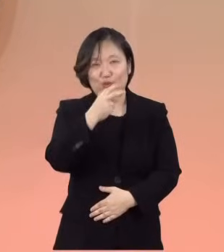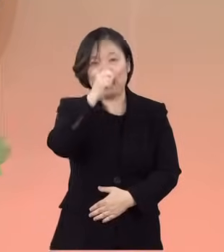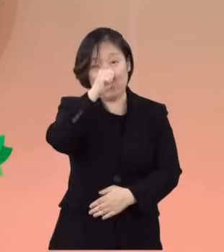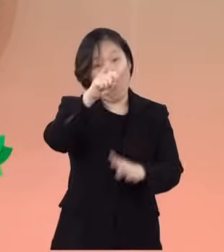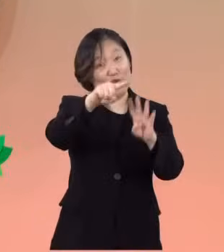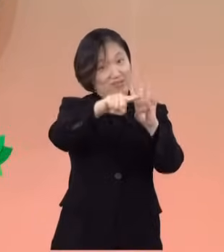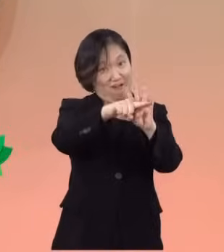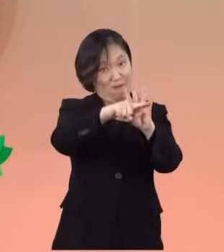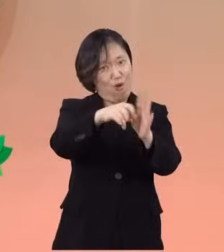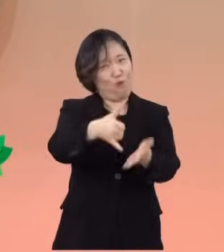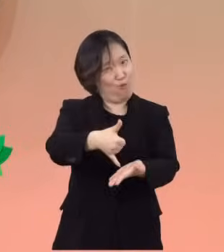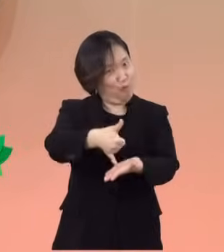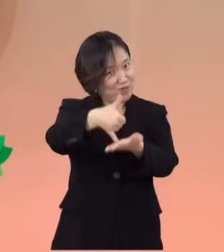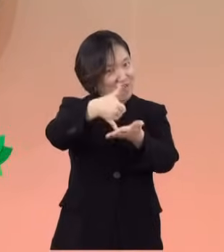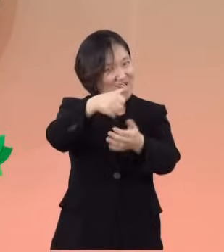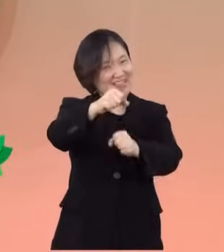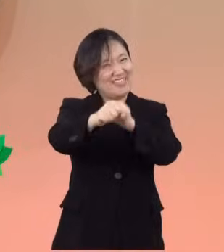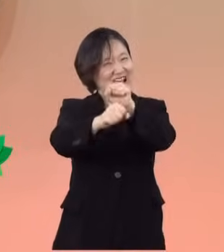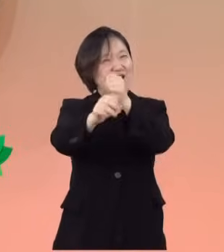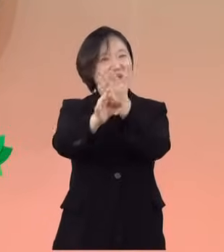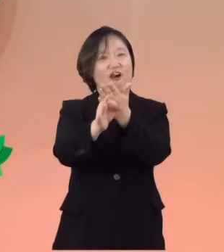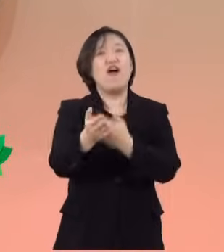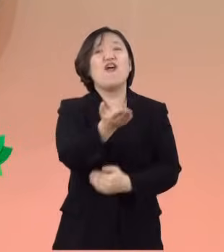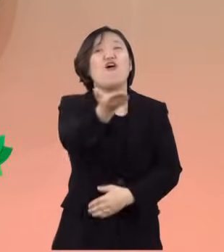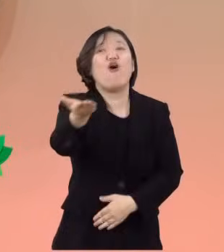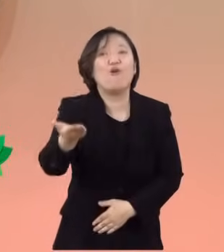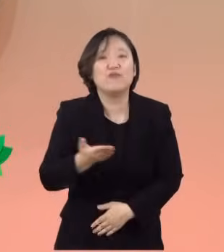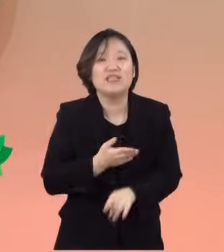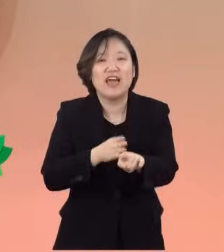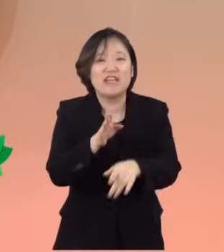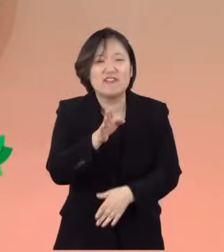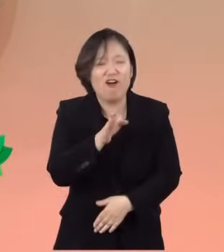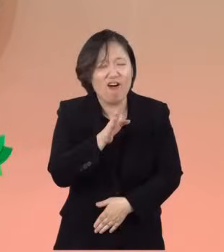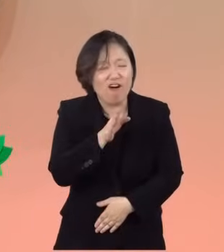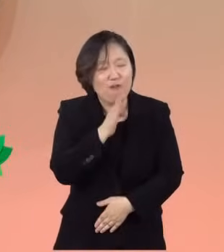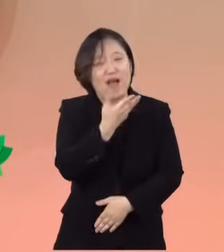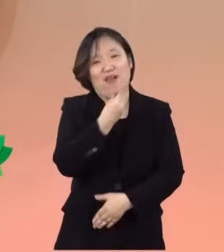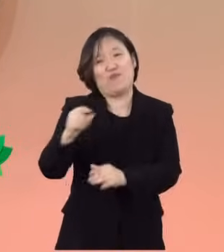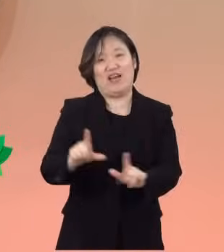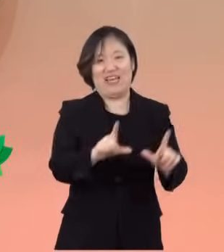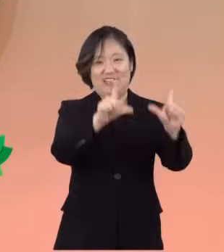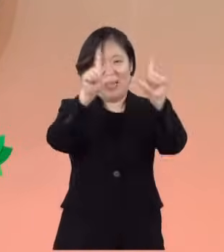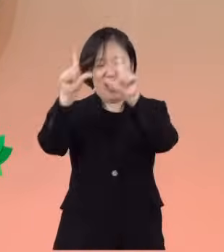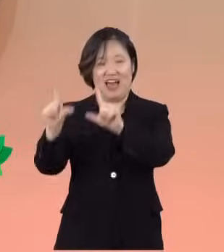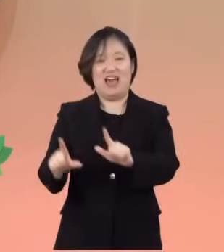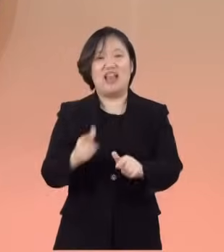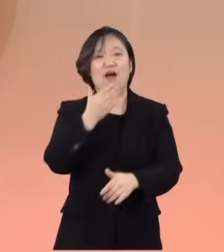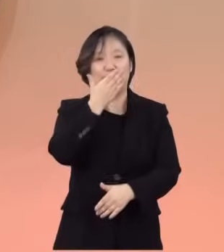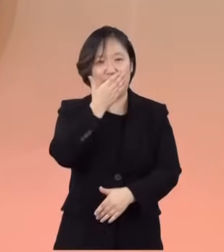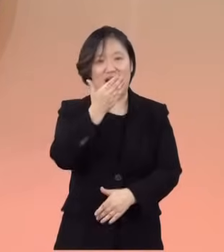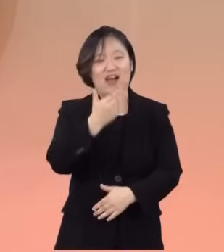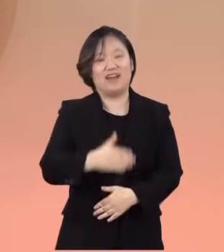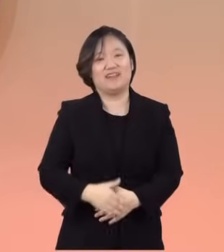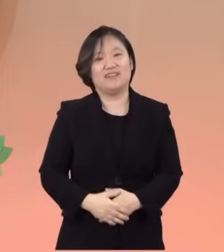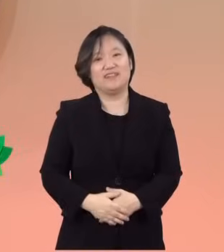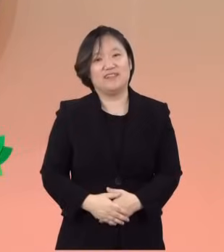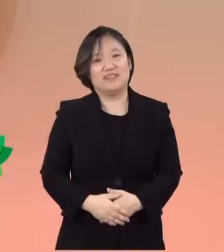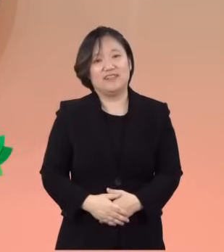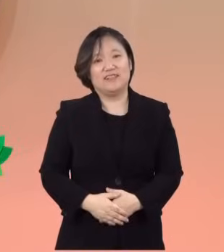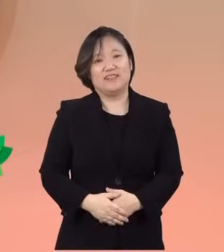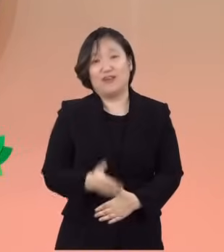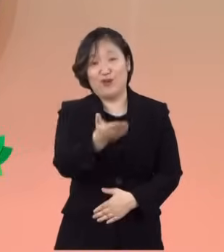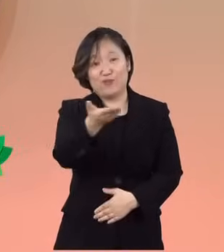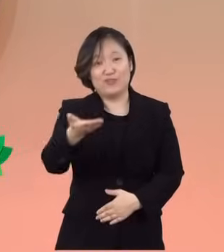복과 선업과 공덕의 힘이 여러분들을 진정한 행복의 길로 이끌어